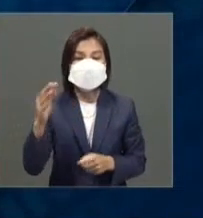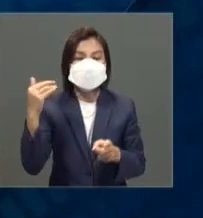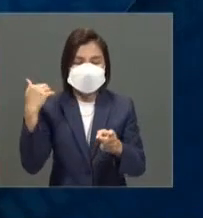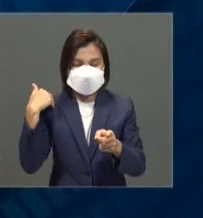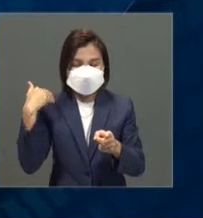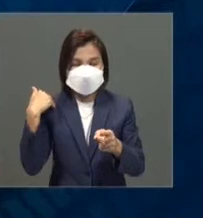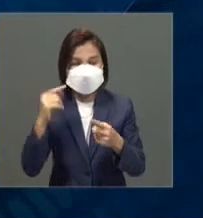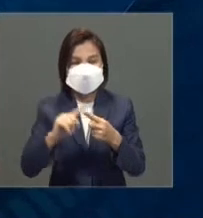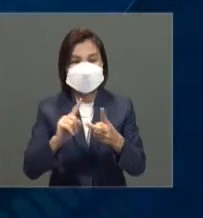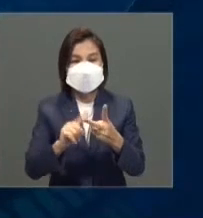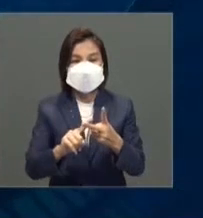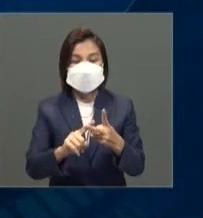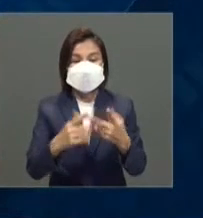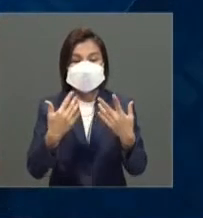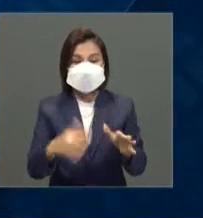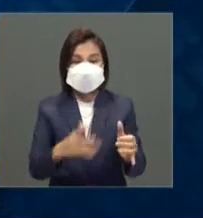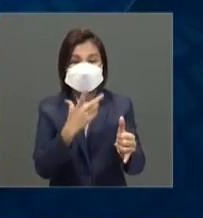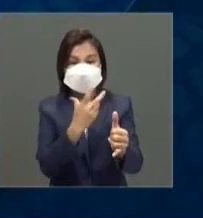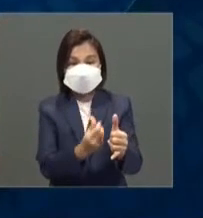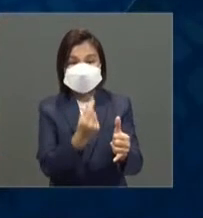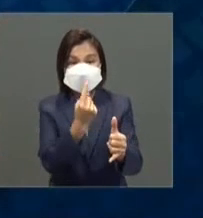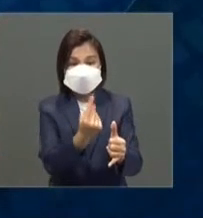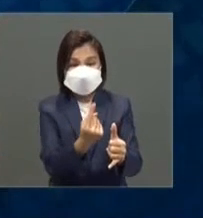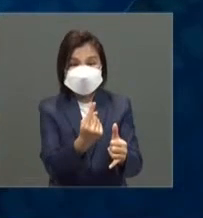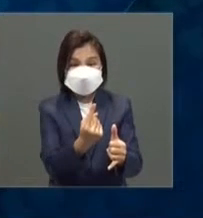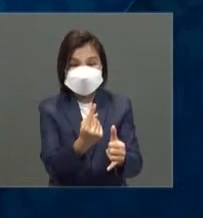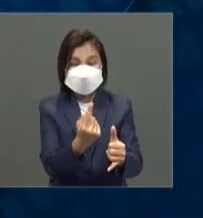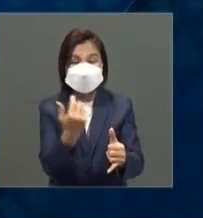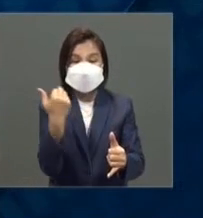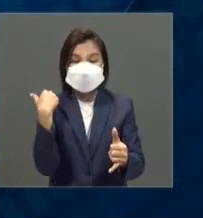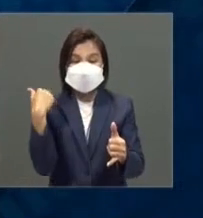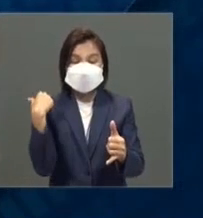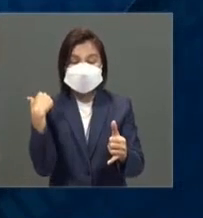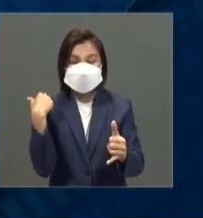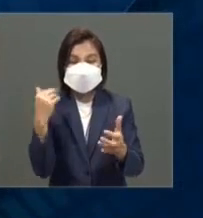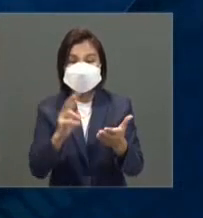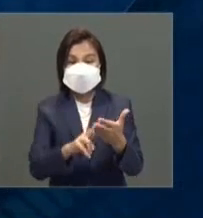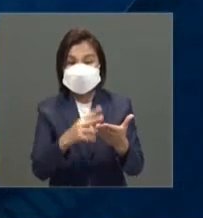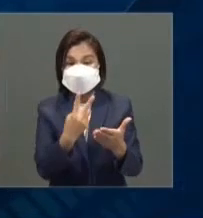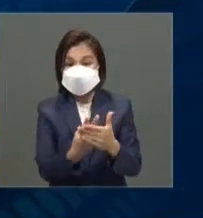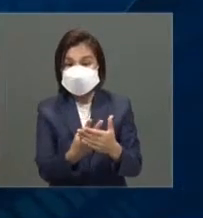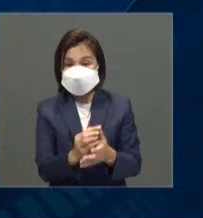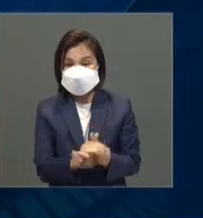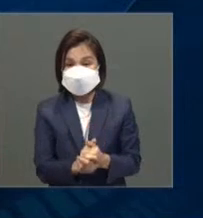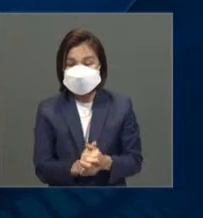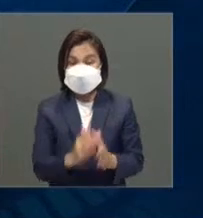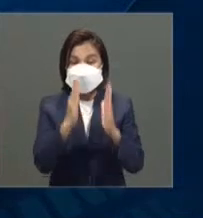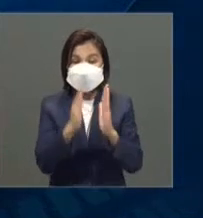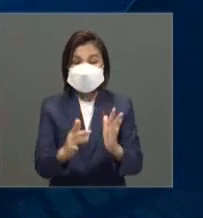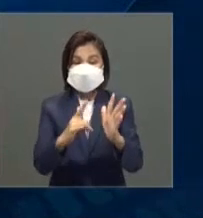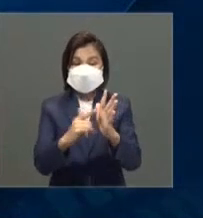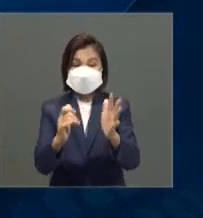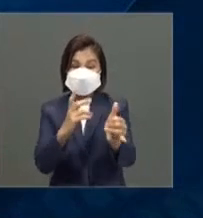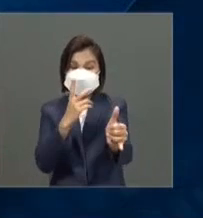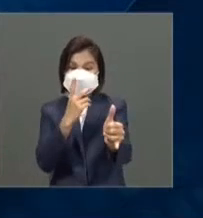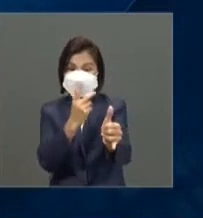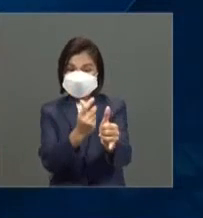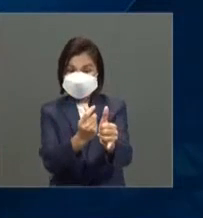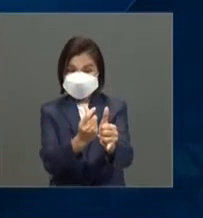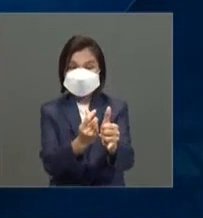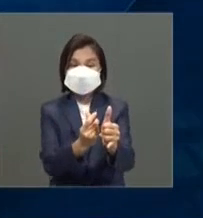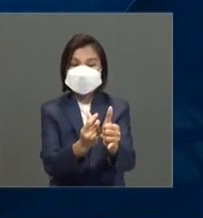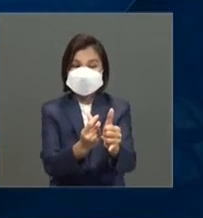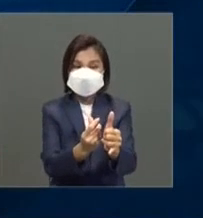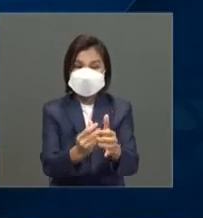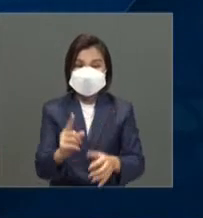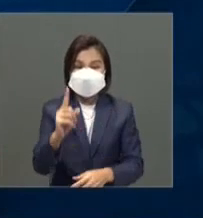ก็มีอยู่นะครับแต่ขนาดเดียวกันได้1เข็มด้วยอะไรต่างๆด้วยก็จะเห็นว่าผู้ที่ได้รับวัคซีนเนี่ยก็จะมี